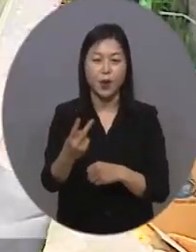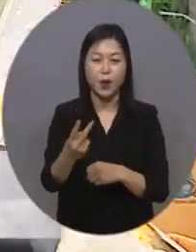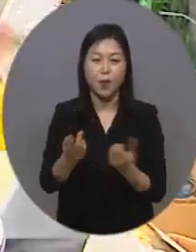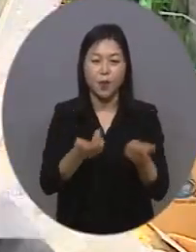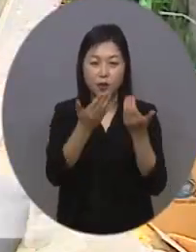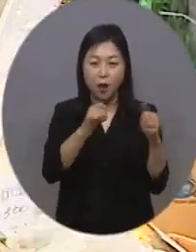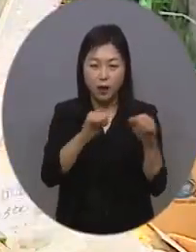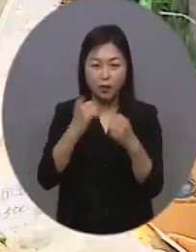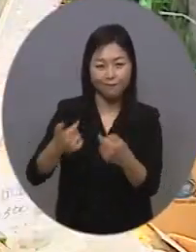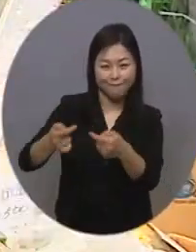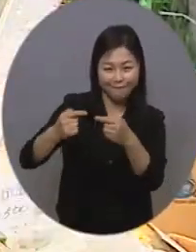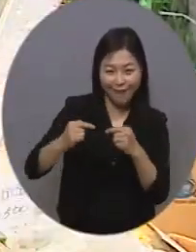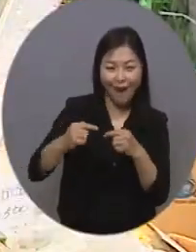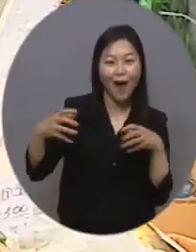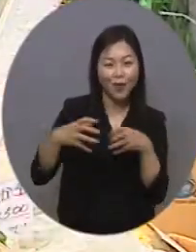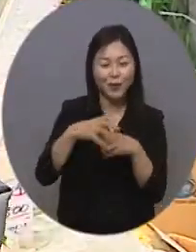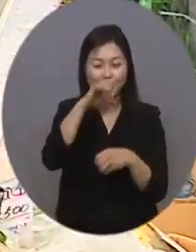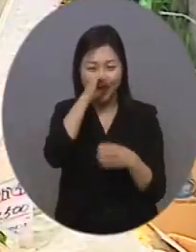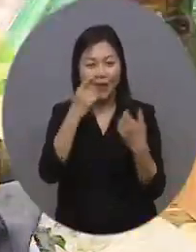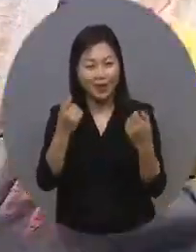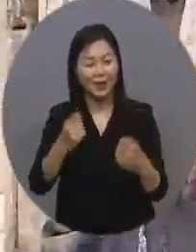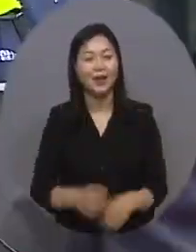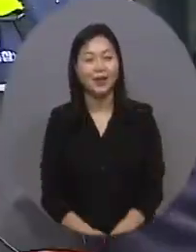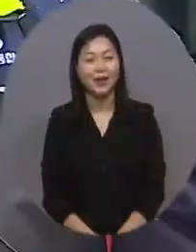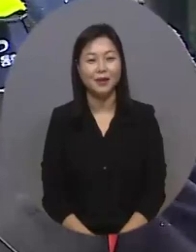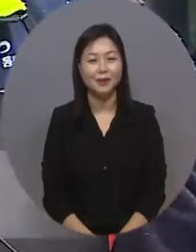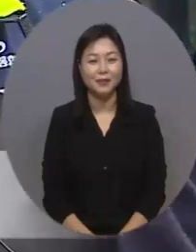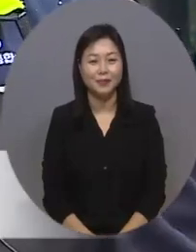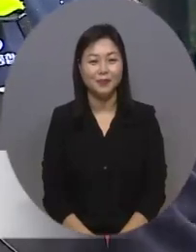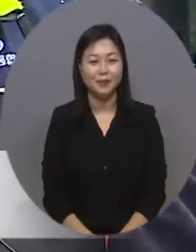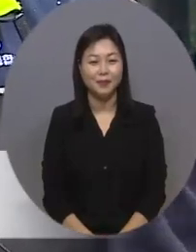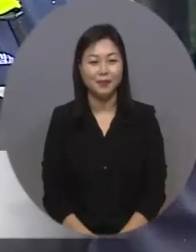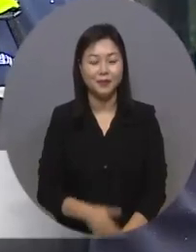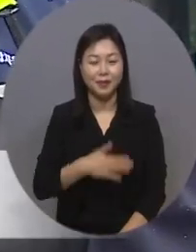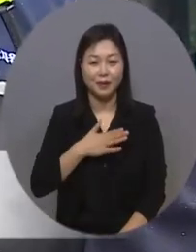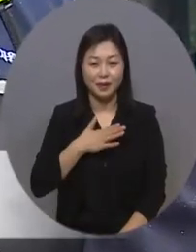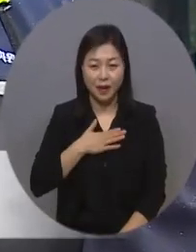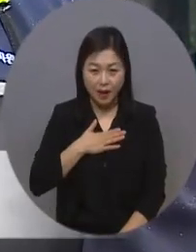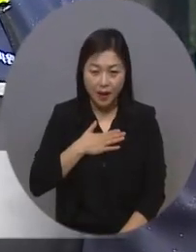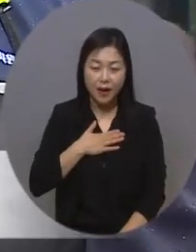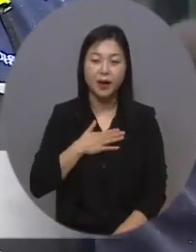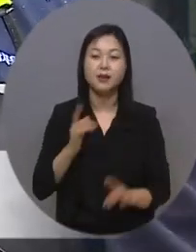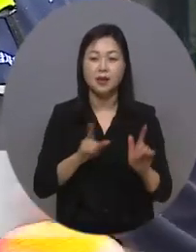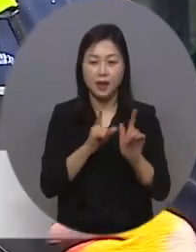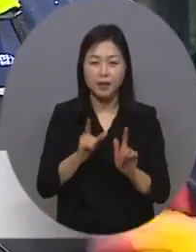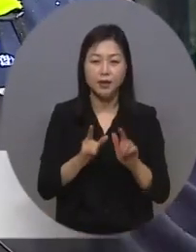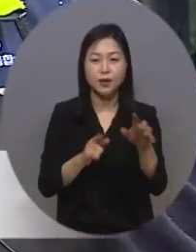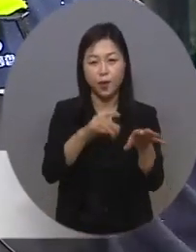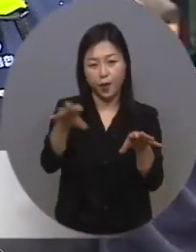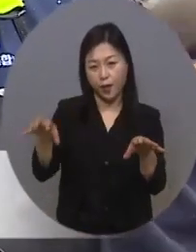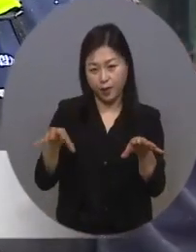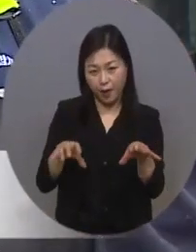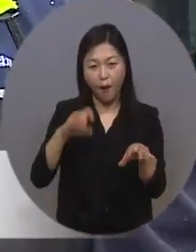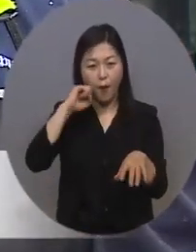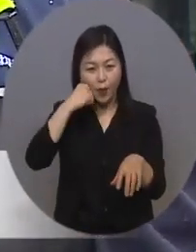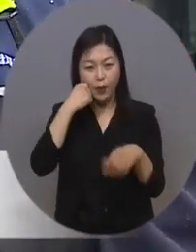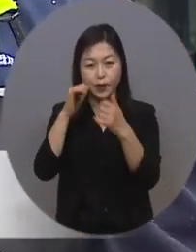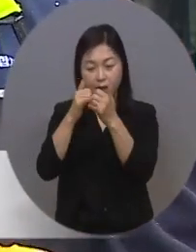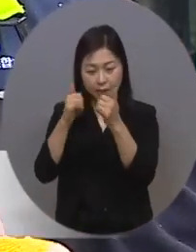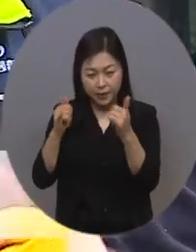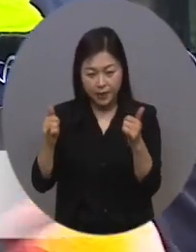같이 봉사할 수 있었으면 너무 좋겠습니다. 내 주위에 또 어려운 이웃들